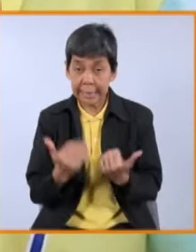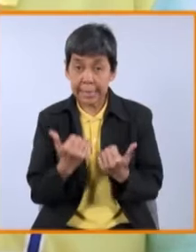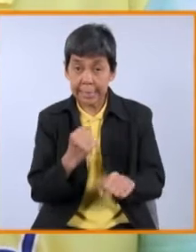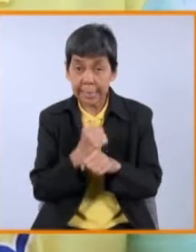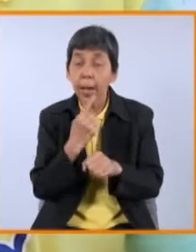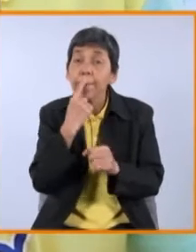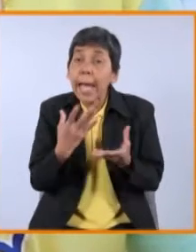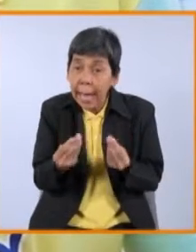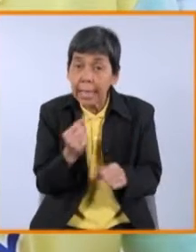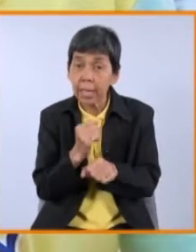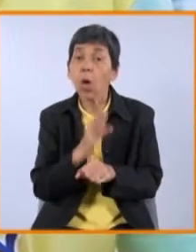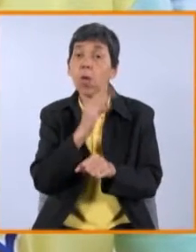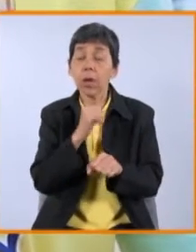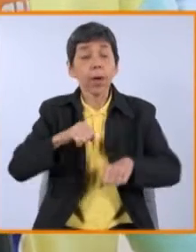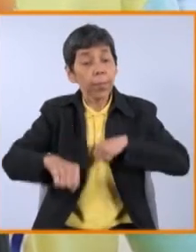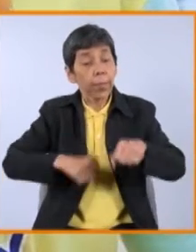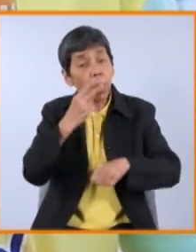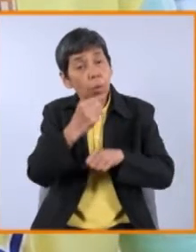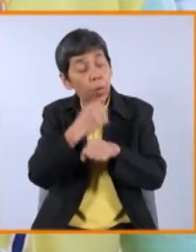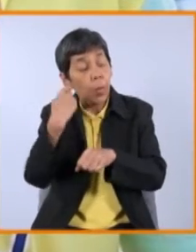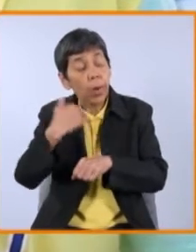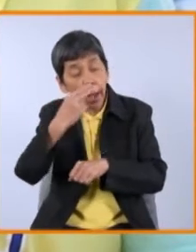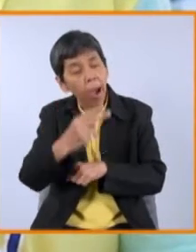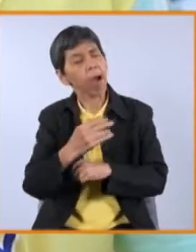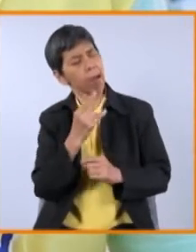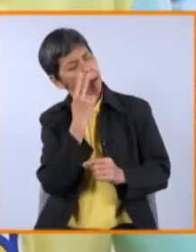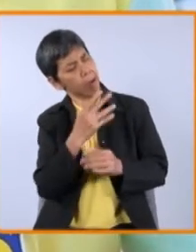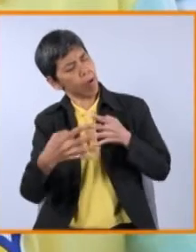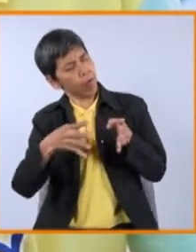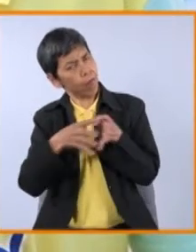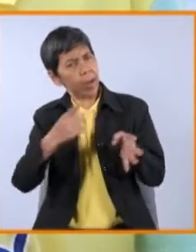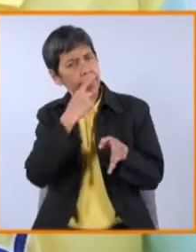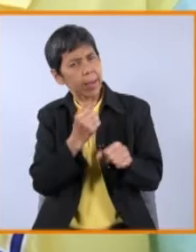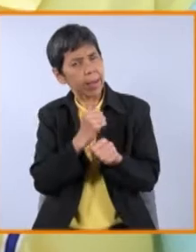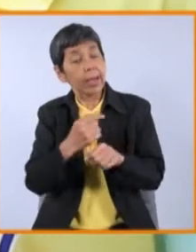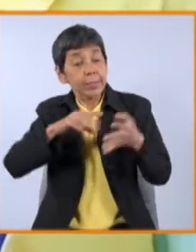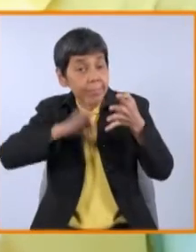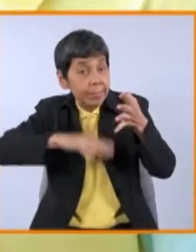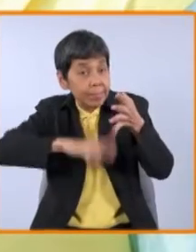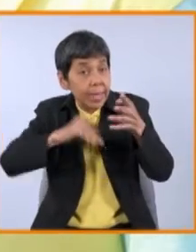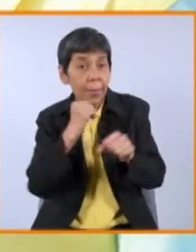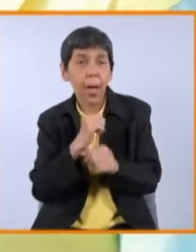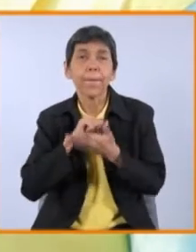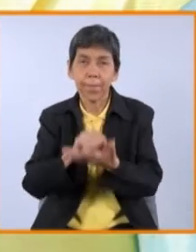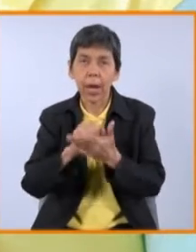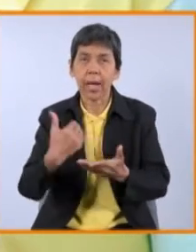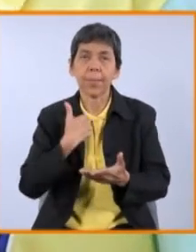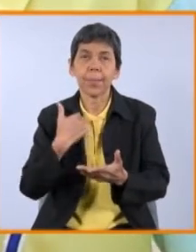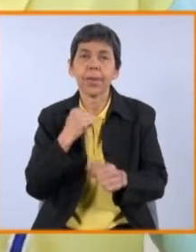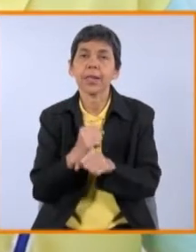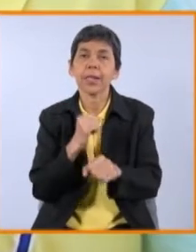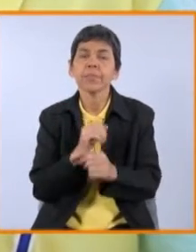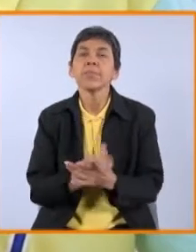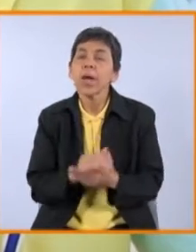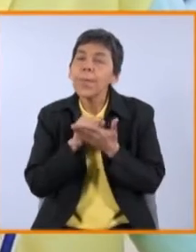ินิกดินแดงแห่งนี้นะคะหากใครผ่านไปผ่านมาแถวแฟลตดินแดงคงเคยคุ้นตากันมาบ้างชั้นล่างของที่นี่ค่ะเขาเปิดให้บริการเป็นบ้านกึ่งวิถีเ